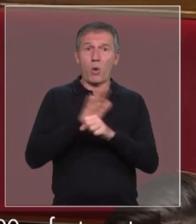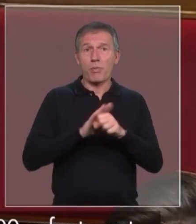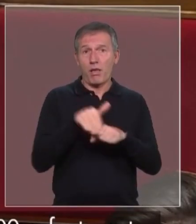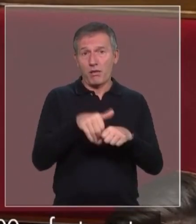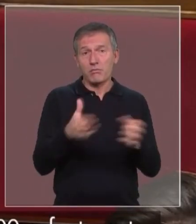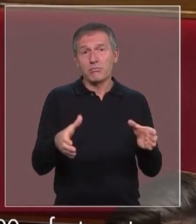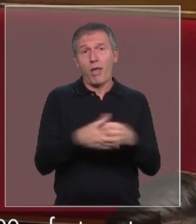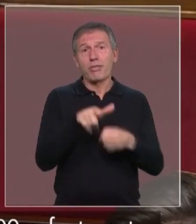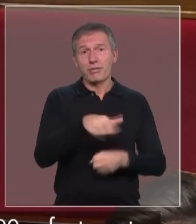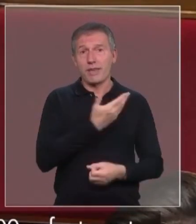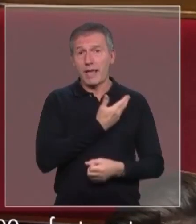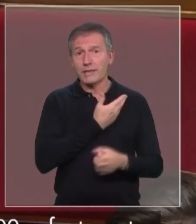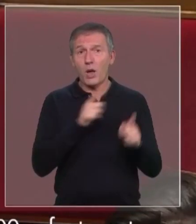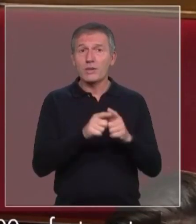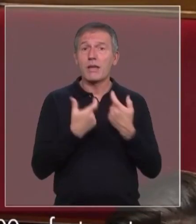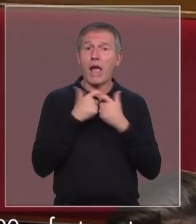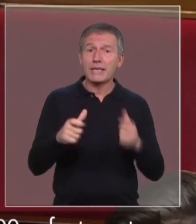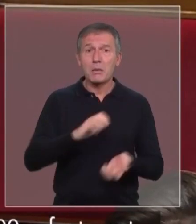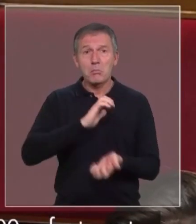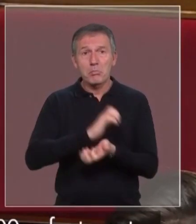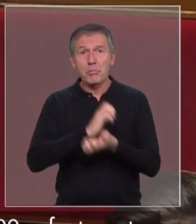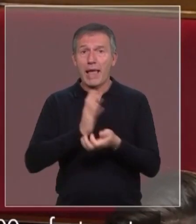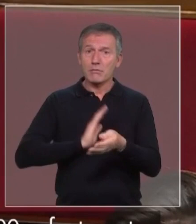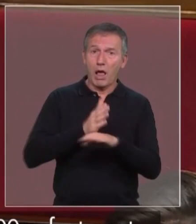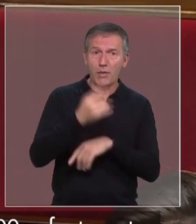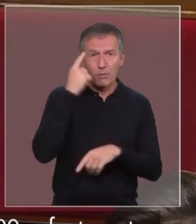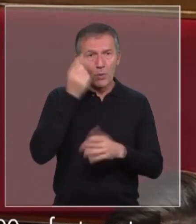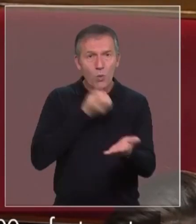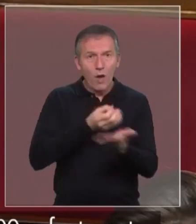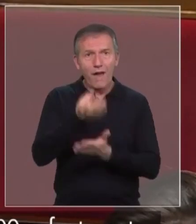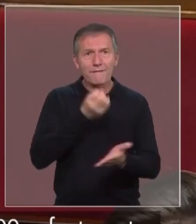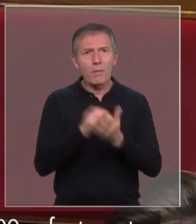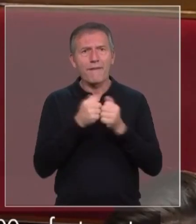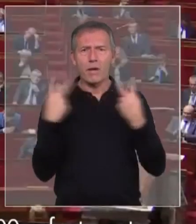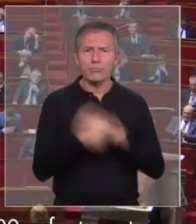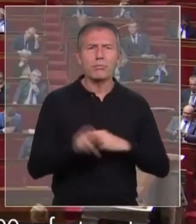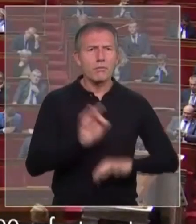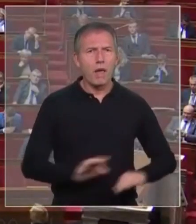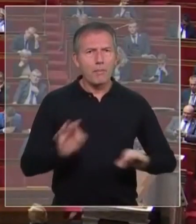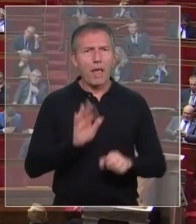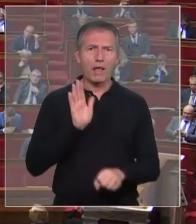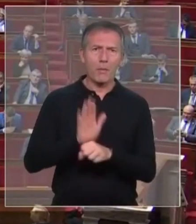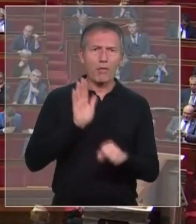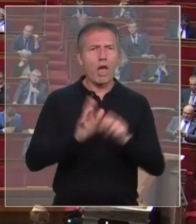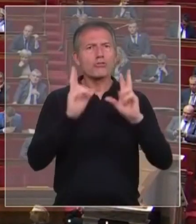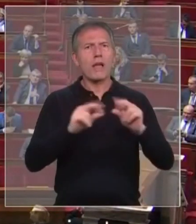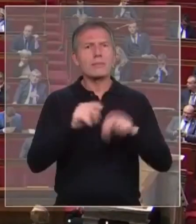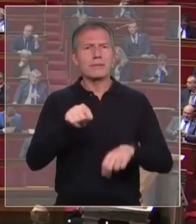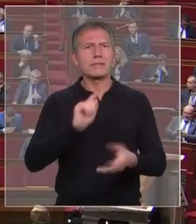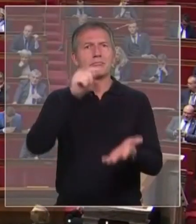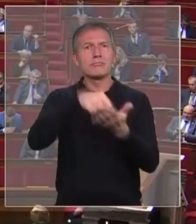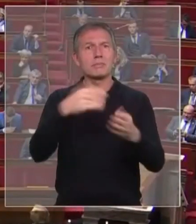de Gaza, l'accès de la presse pour informer sans entrave et témoigner de ce qui se passe là-bas. En ce